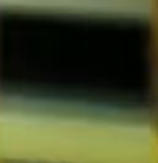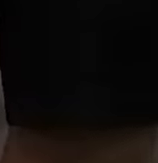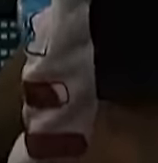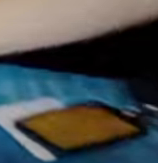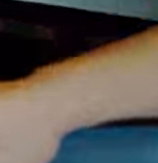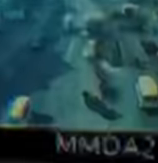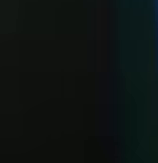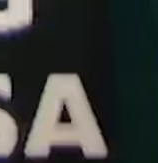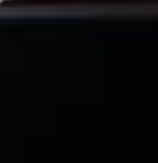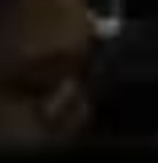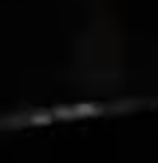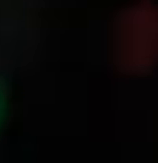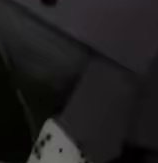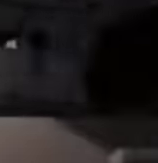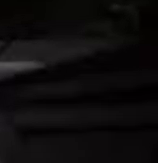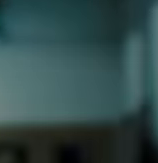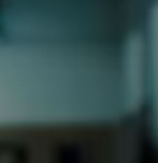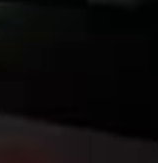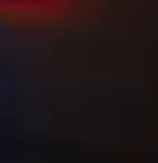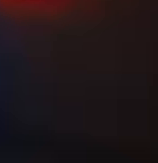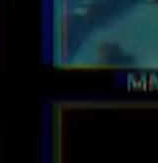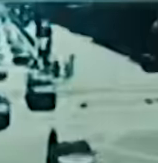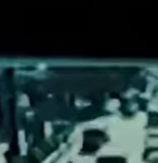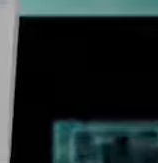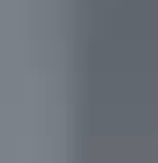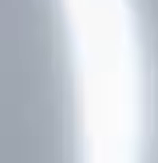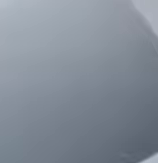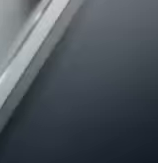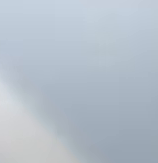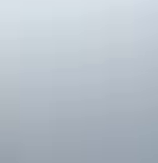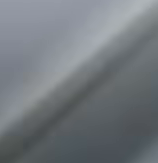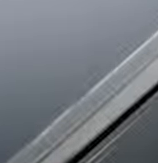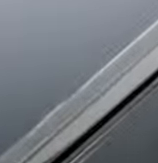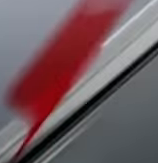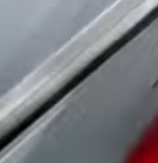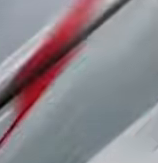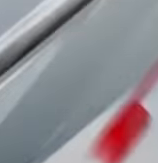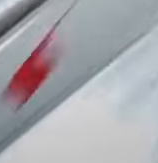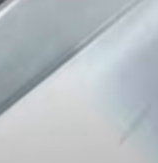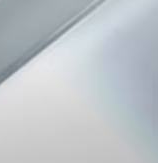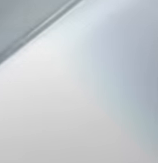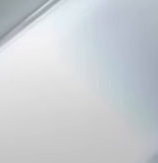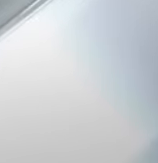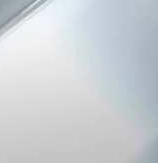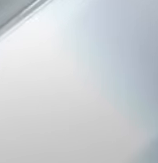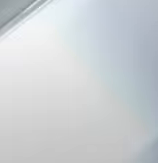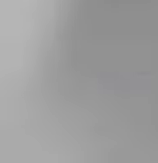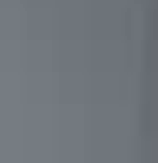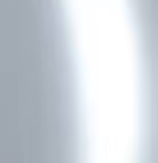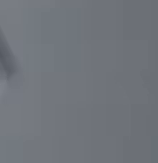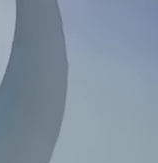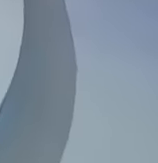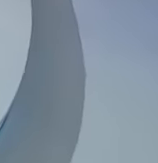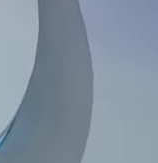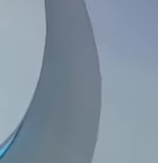Live mula sa GMA Network Center, ito ang 24 Oras.